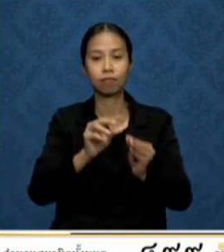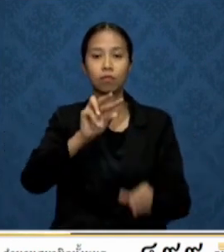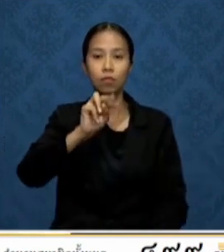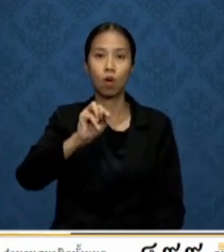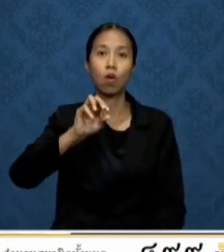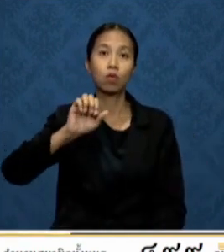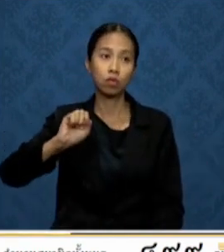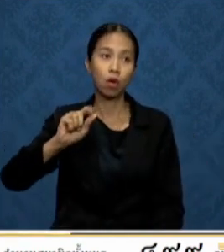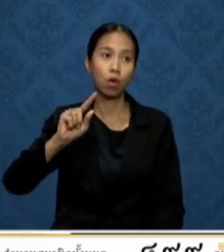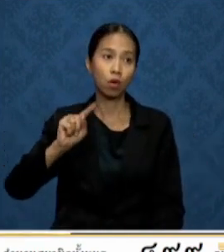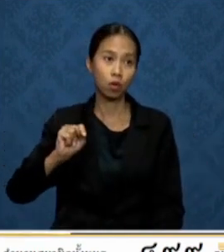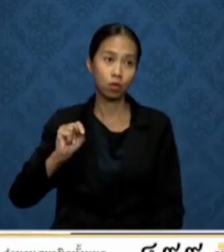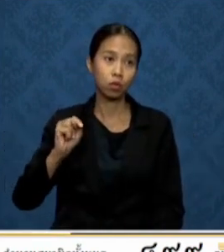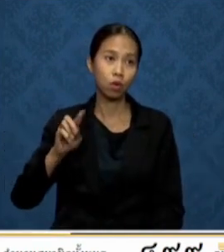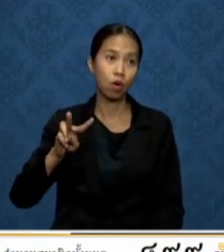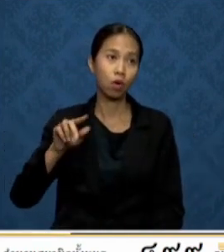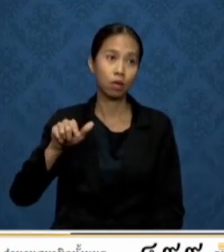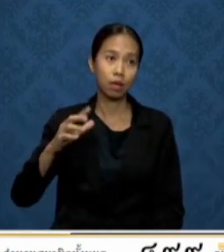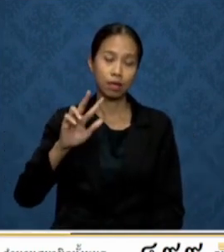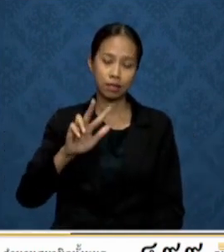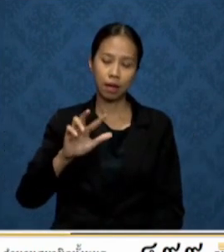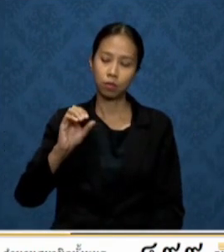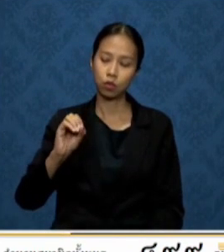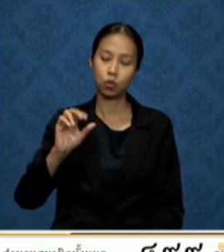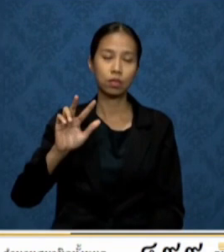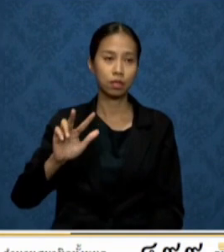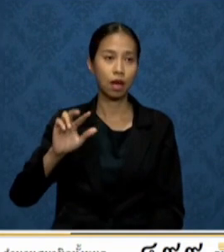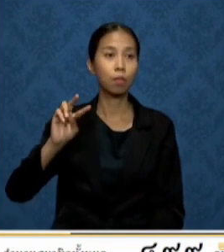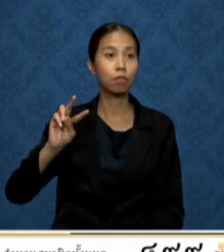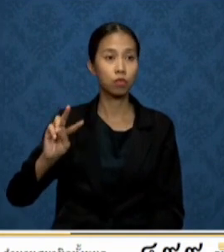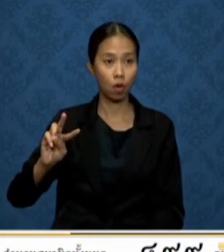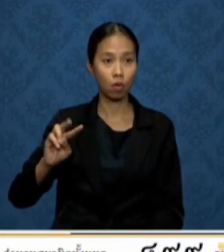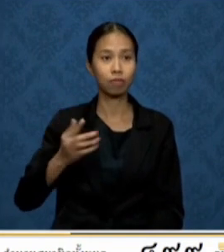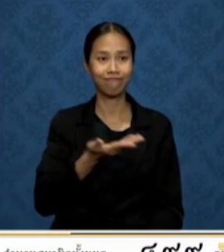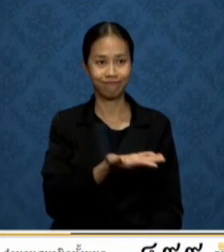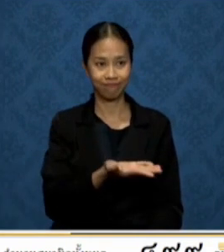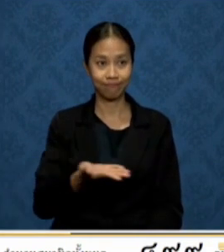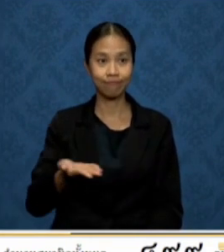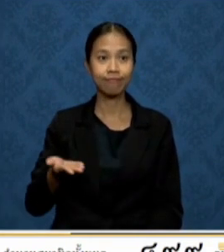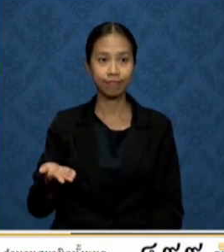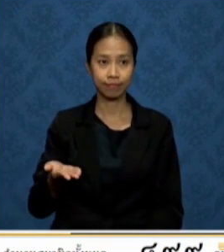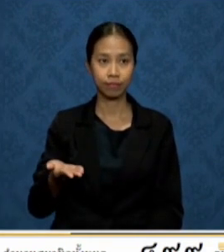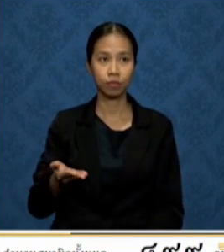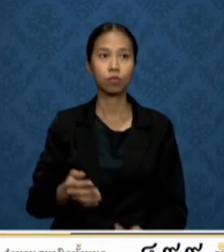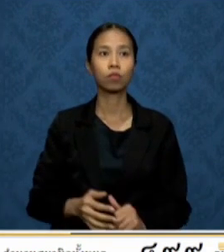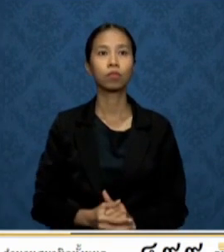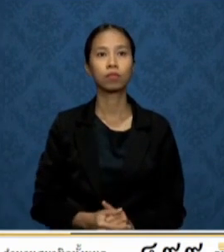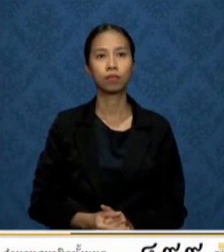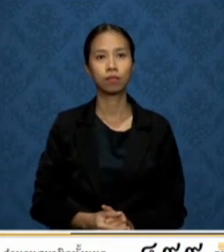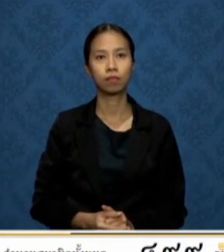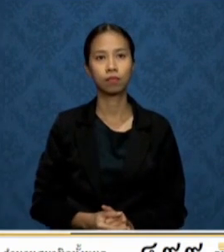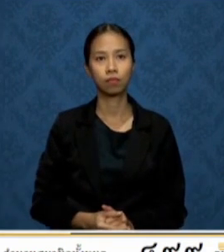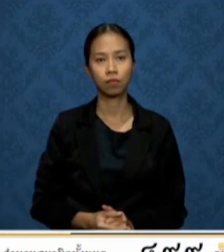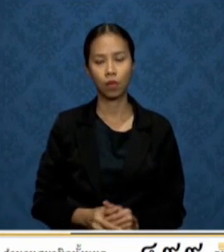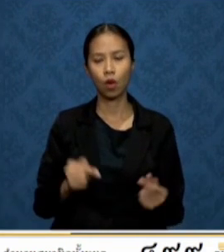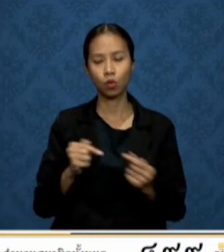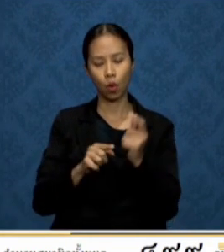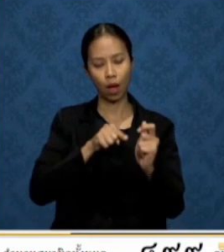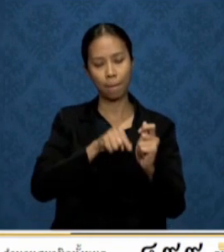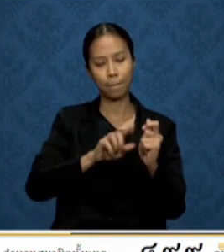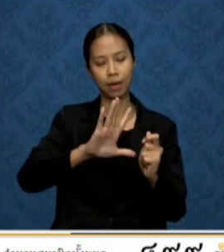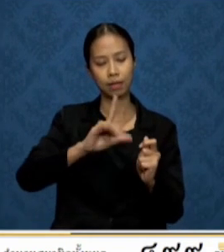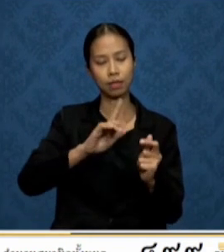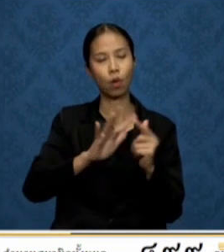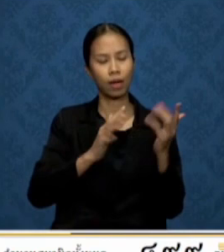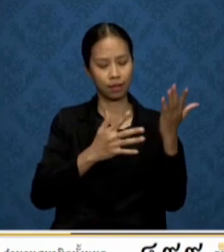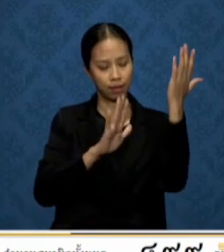ส. จุด ถ. 3032 สายตำบท่าเสมดำเภอชวัดไปยงตำบแหมำเภอหัวใสย จ